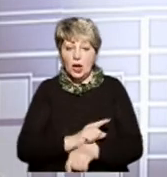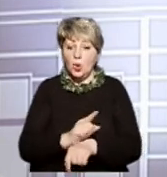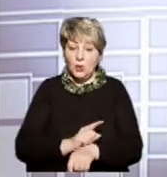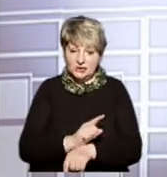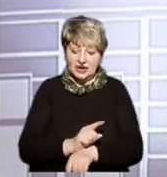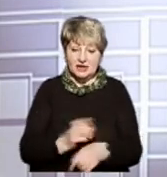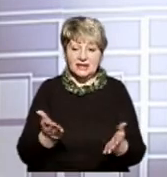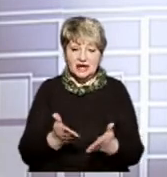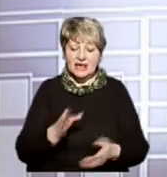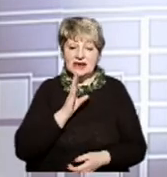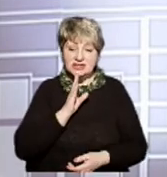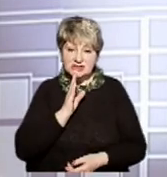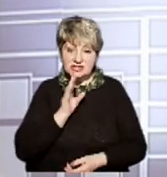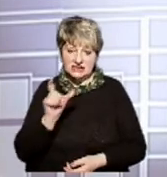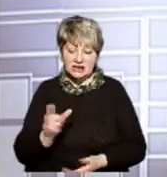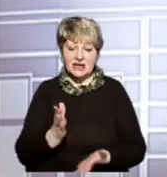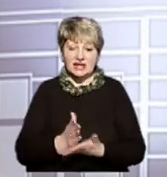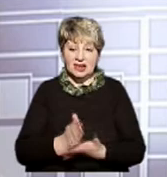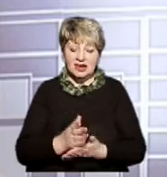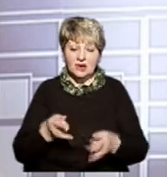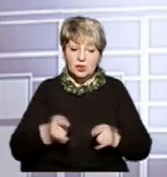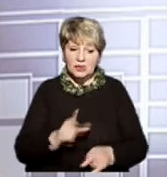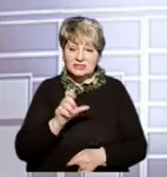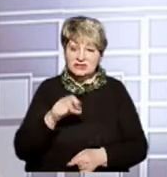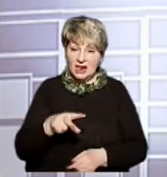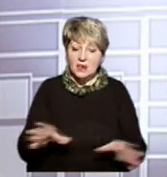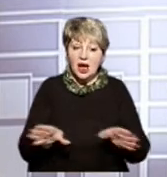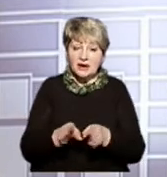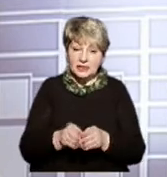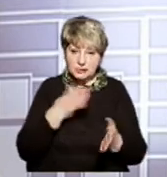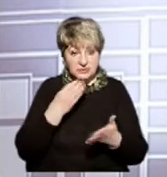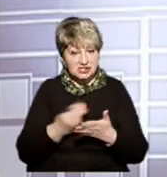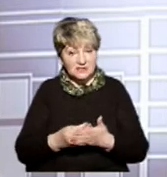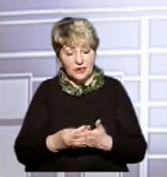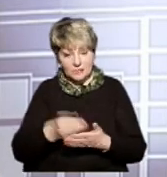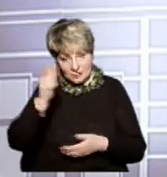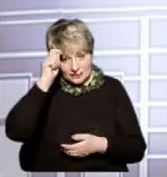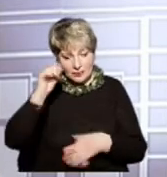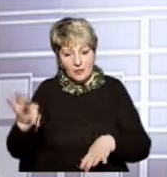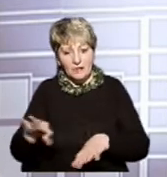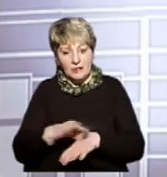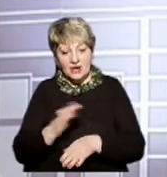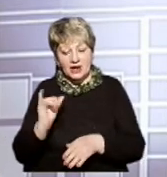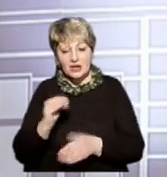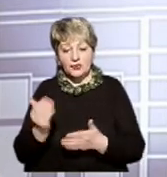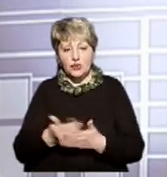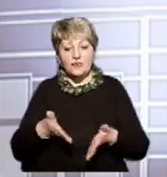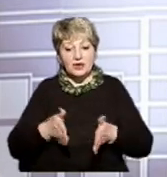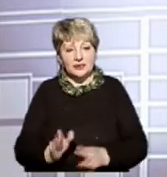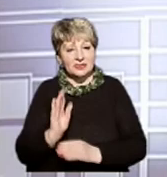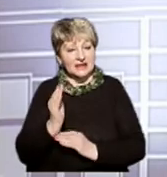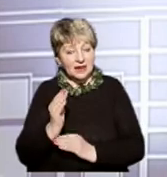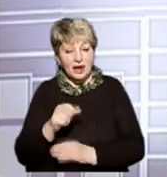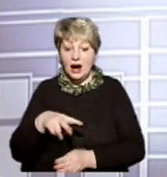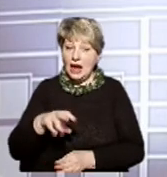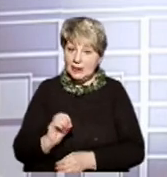години, які жінка знаходиться в пологовому залі разом зі своєю дружиною і з новонародженою дитинкою.